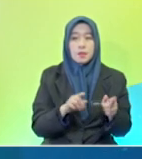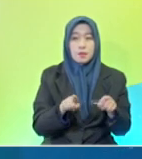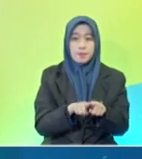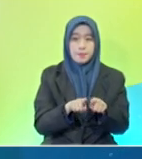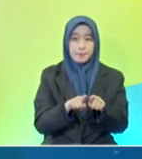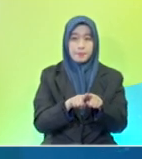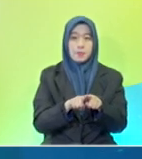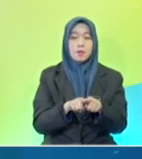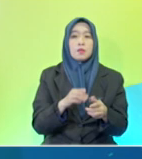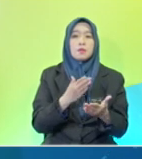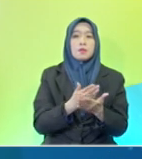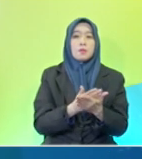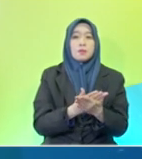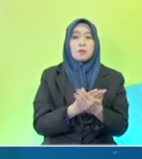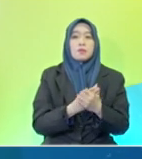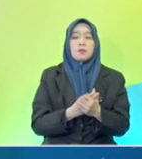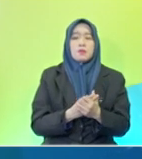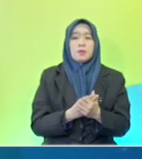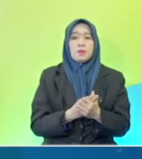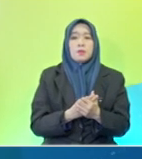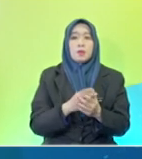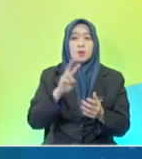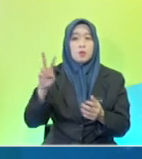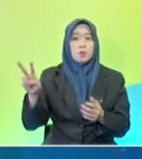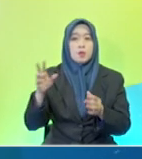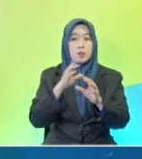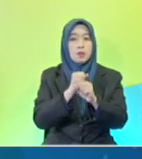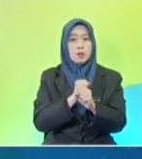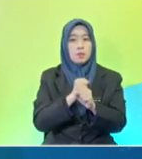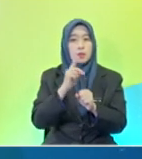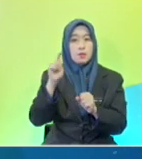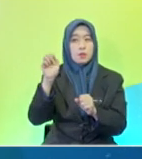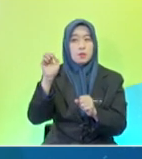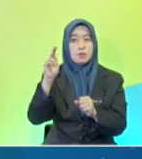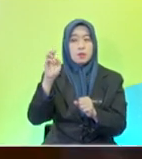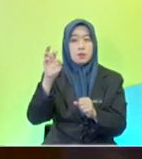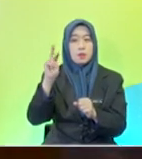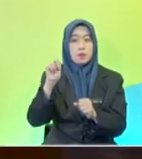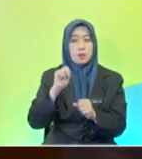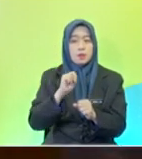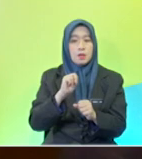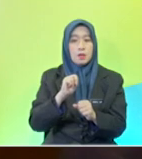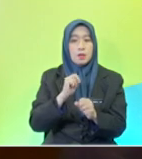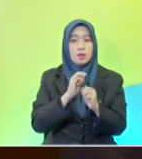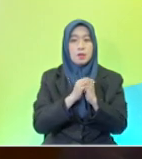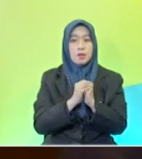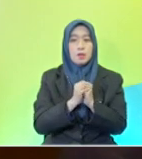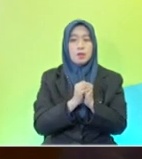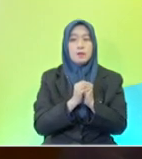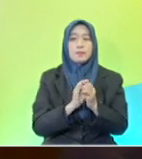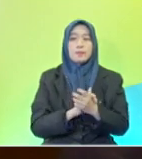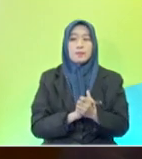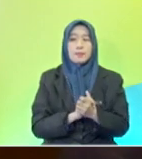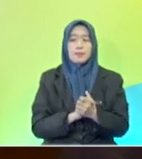Okey, sadaqallahul azim. Okey, keduanya layak mendapat token daripada Ustazah Rahmawati. Tahniah diucapkan. Okey,